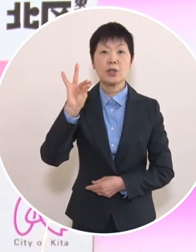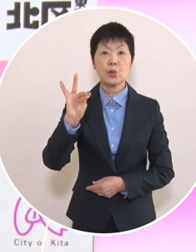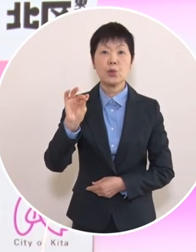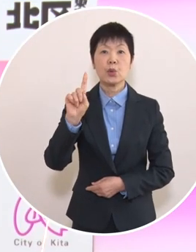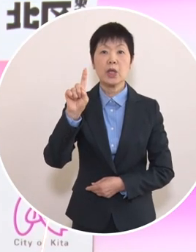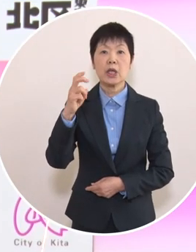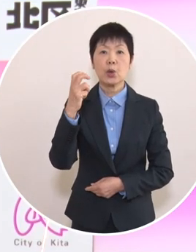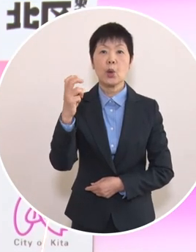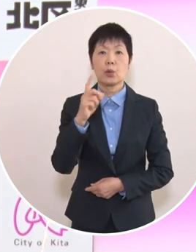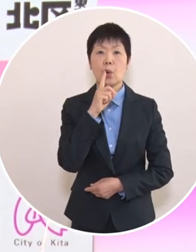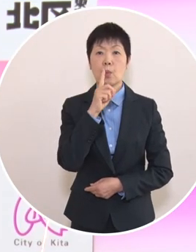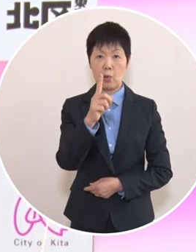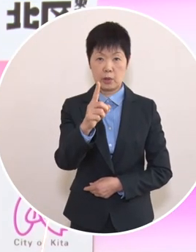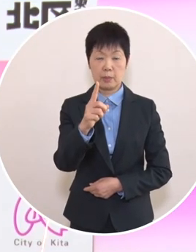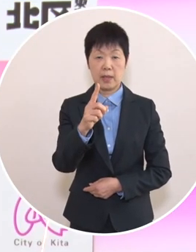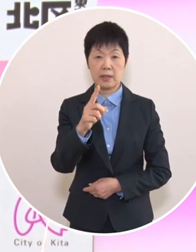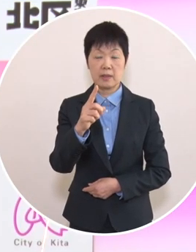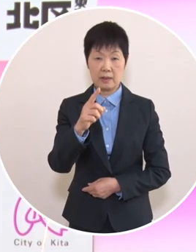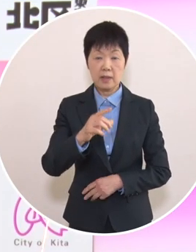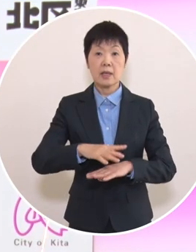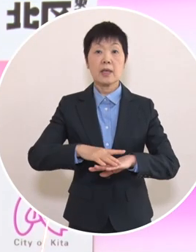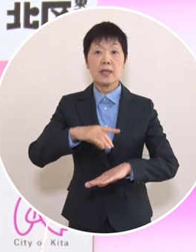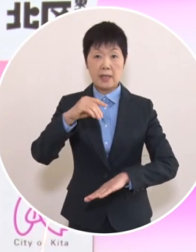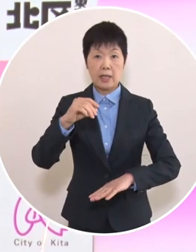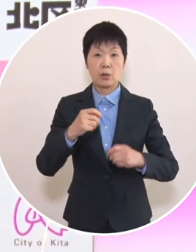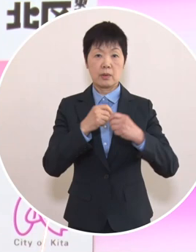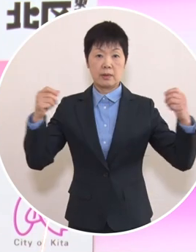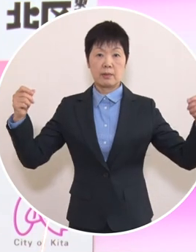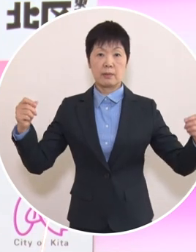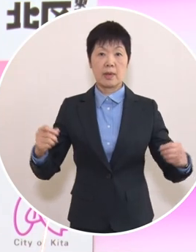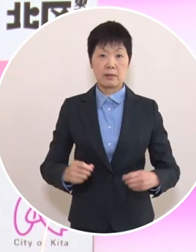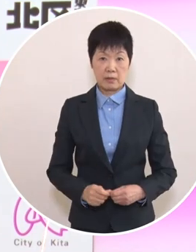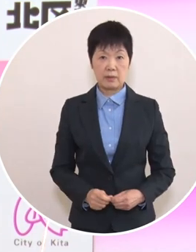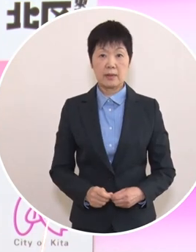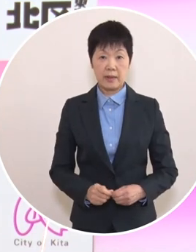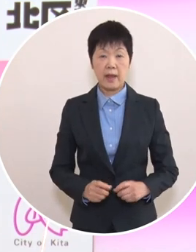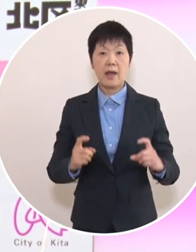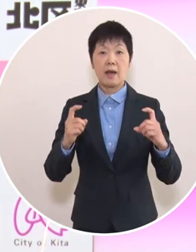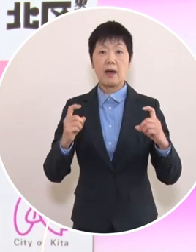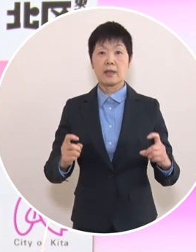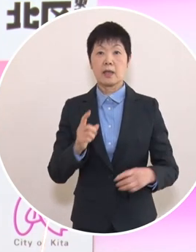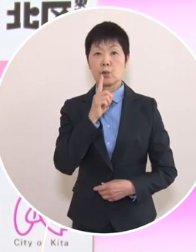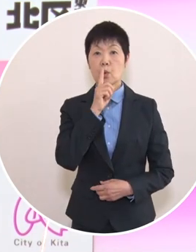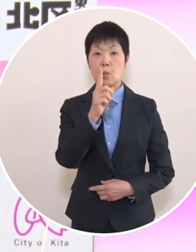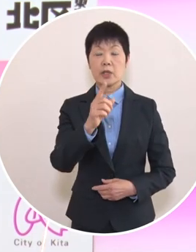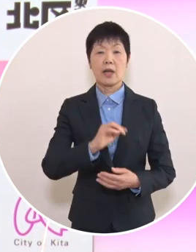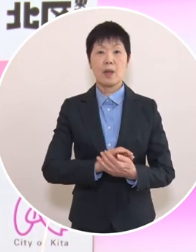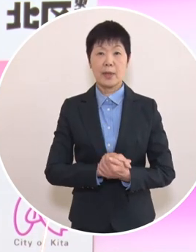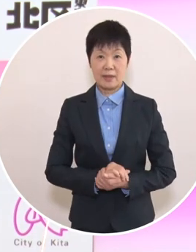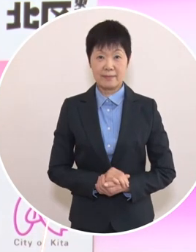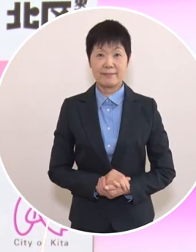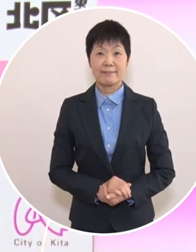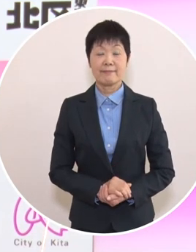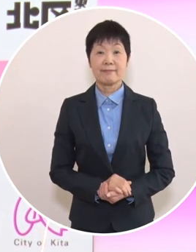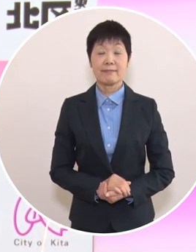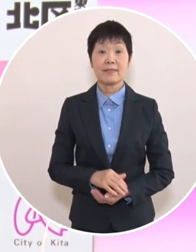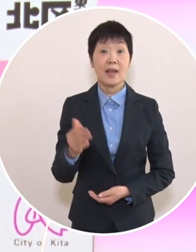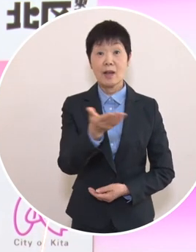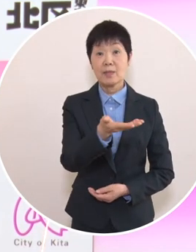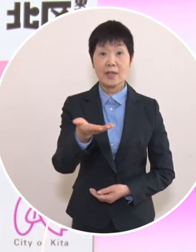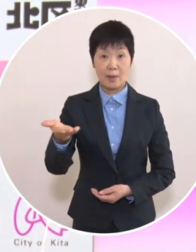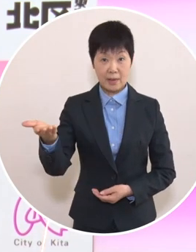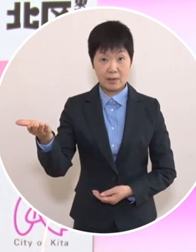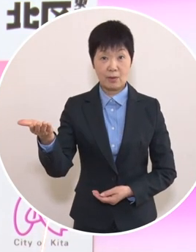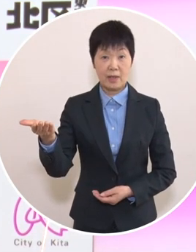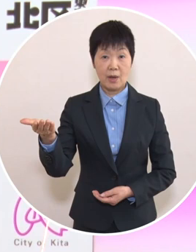年頭にあたり府議会を代表して謹んで新年のご挨拶を申し上げます皆さま